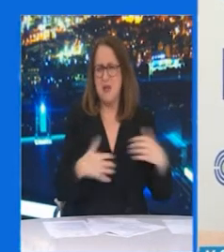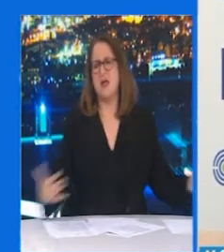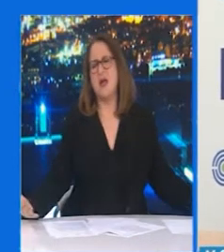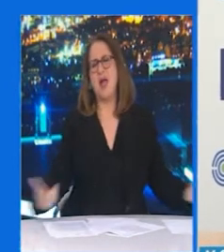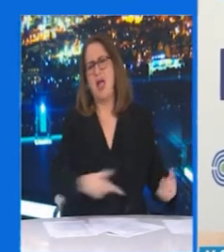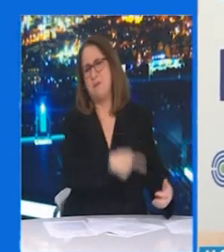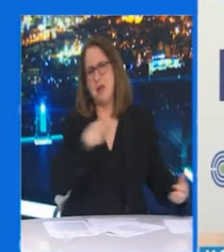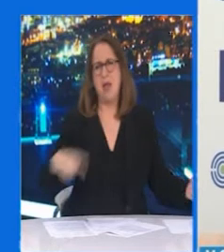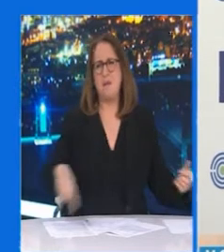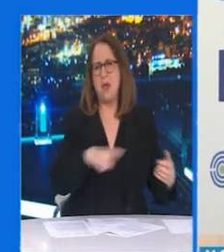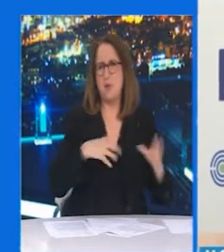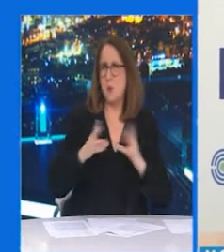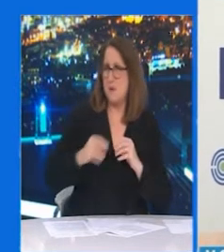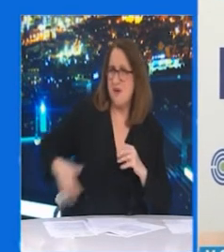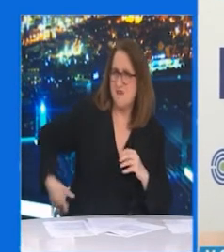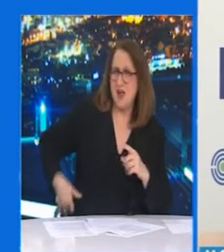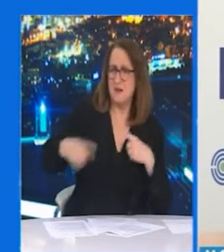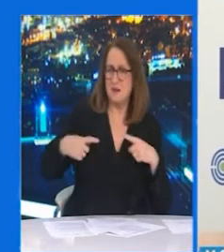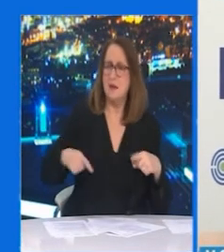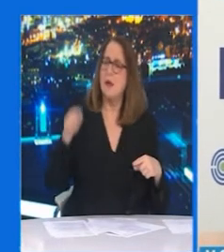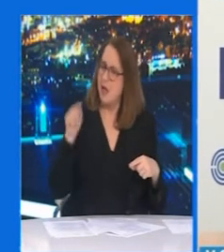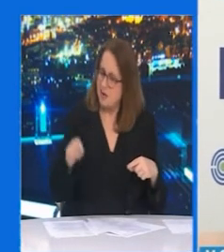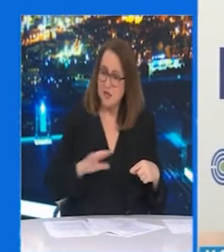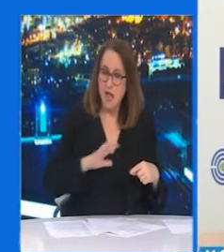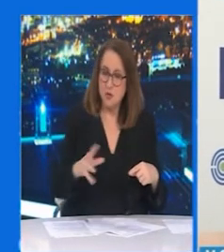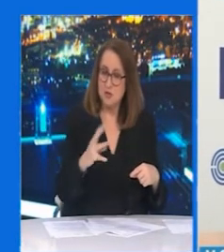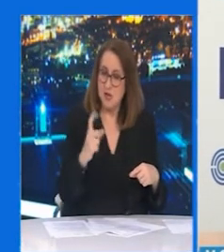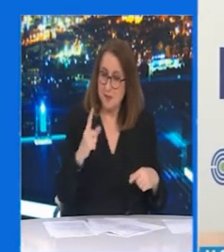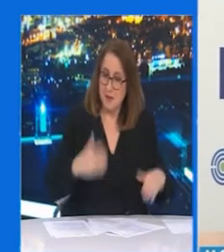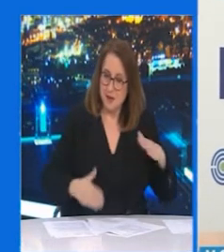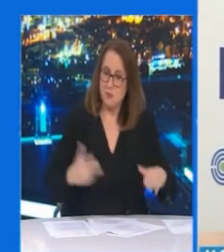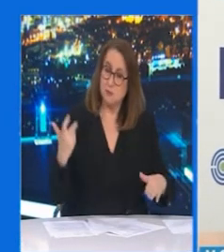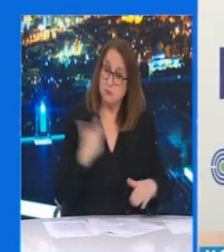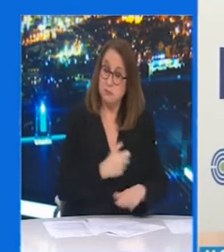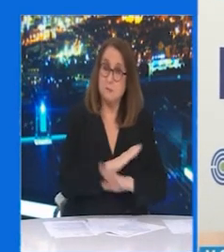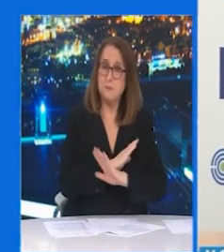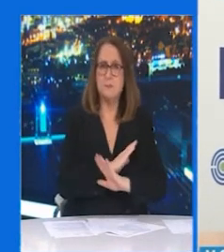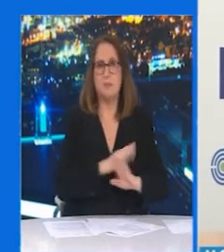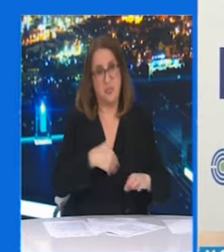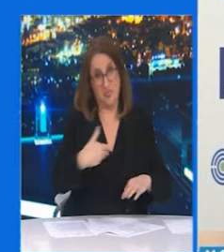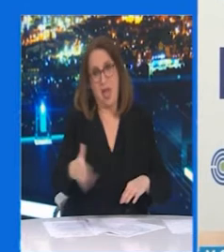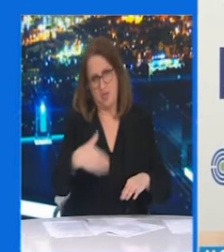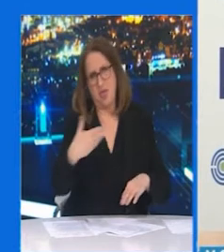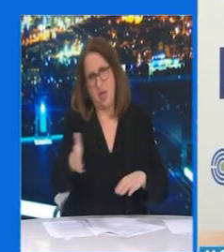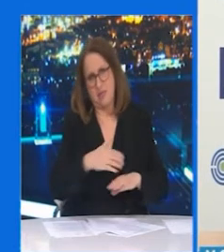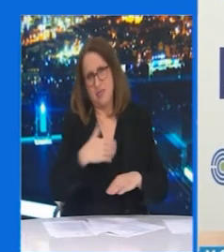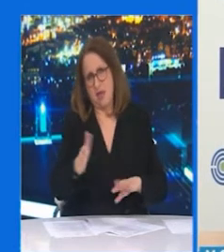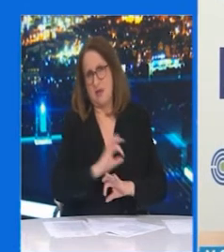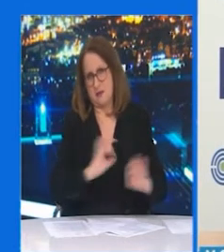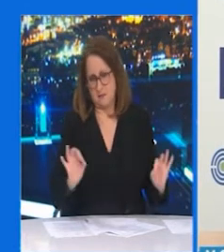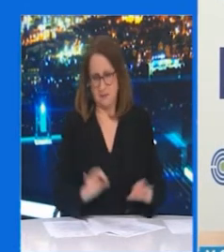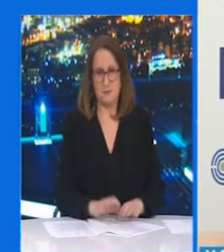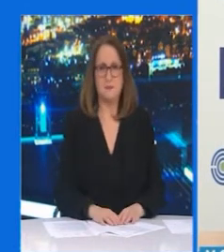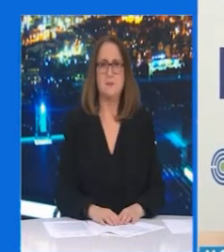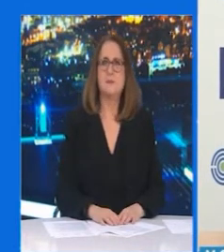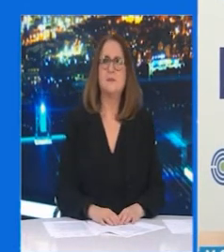δόση. Να υποθυμίσω ότι η ένταξη των πολιτών στην ομάδα Α στα νοσήματα πολύ υψηλού κινδύνου έγινε από την